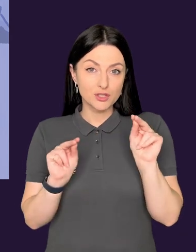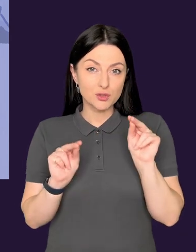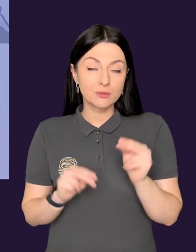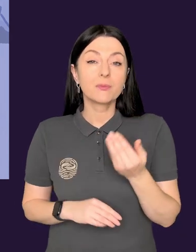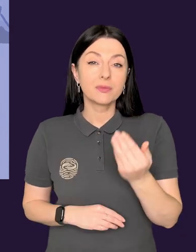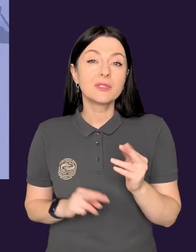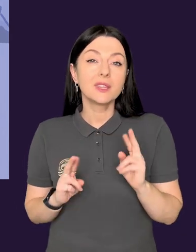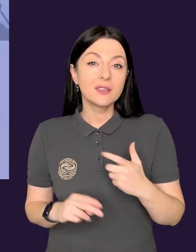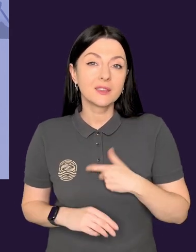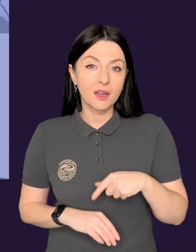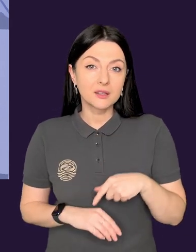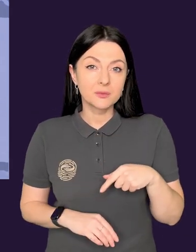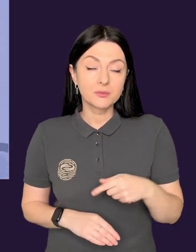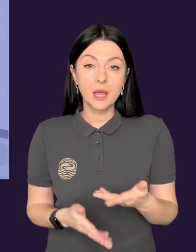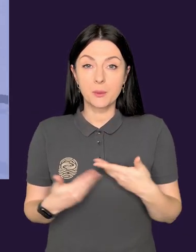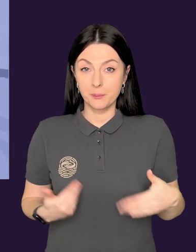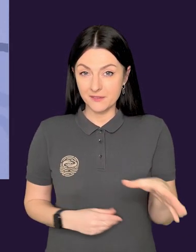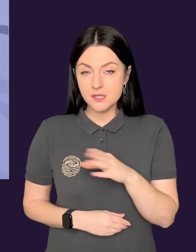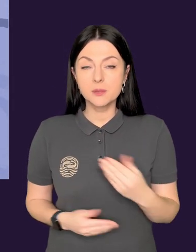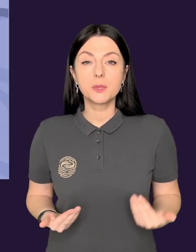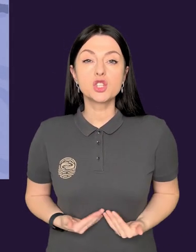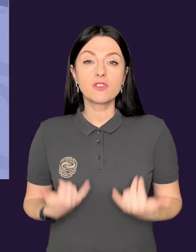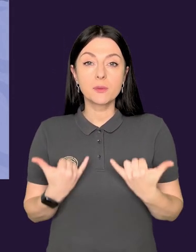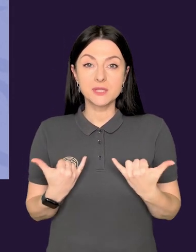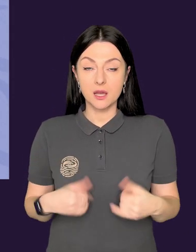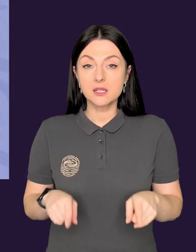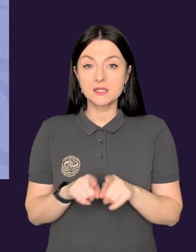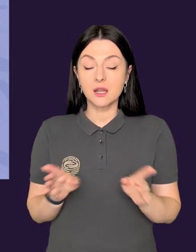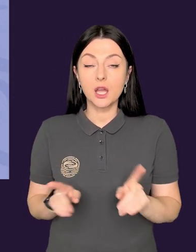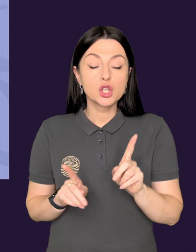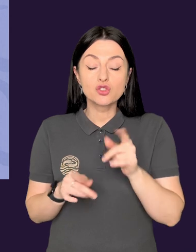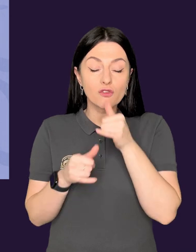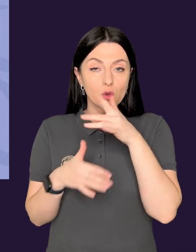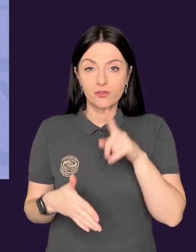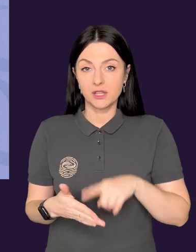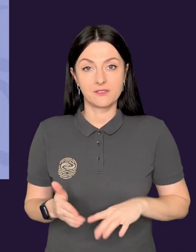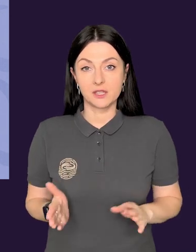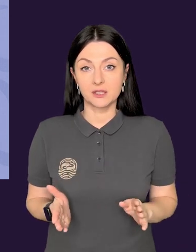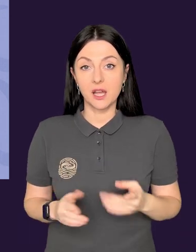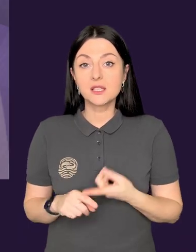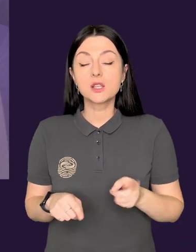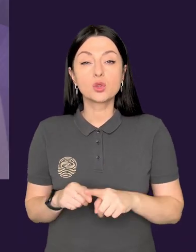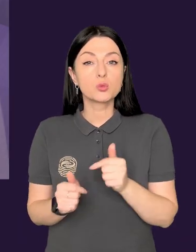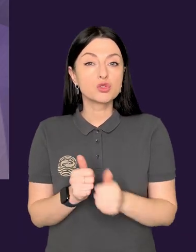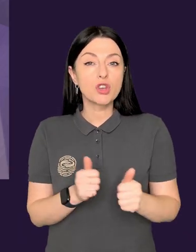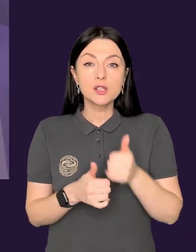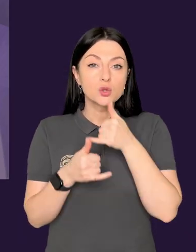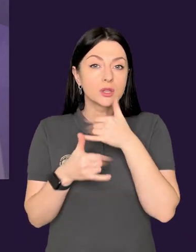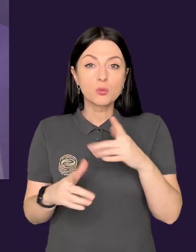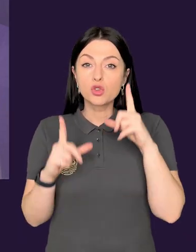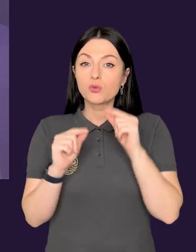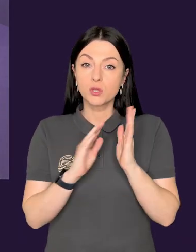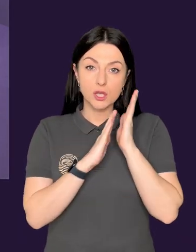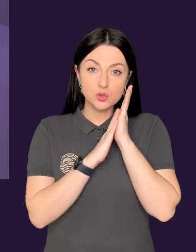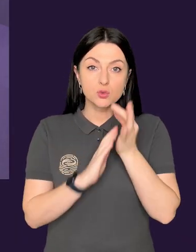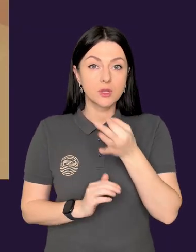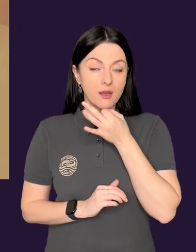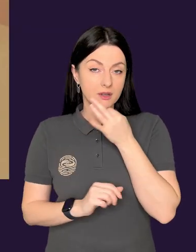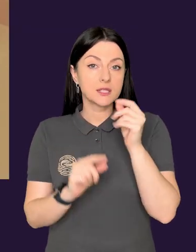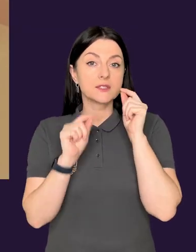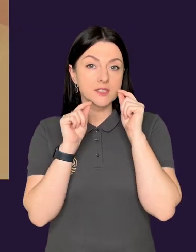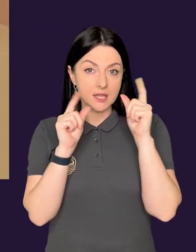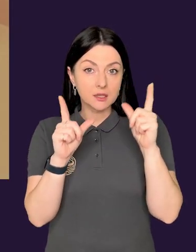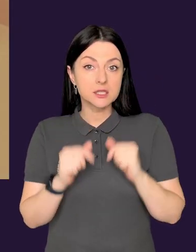Скажи чесно, ти як? Ми всі переживаємо зараз таке, що в голові не вкладається. Тому часто не можемо заснути,